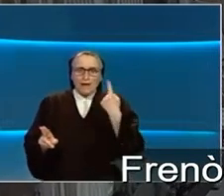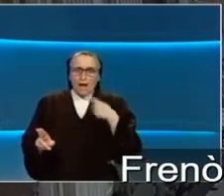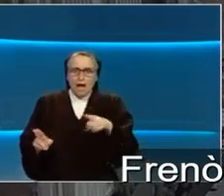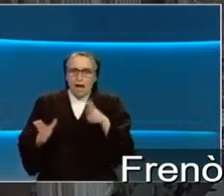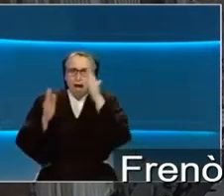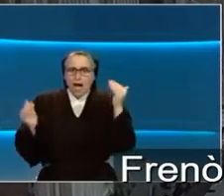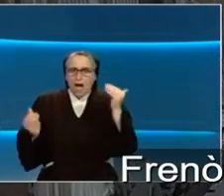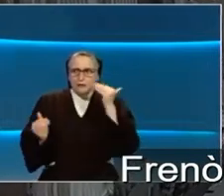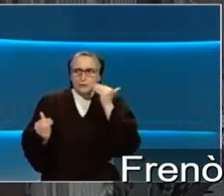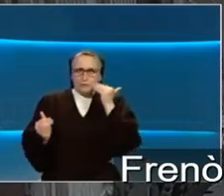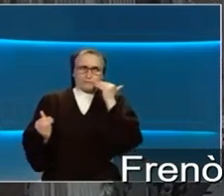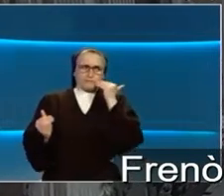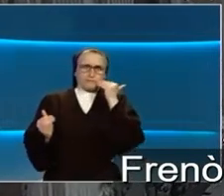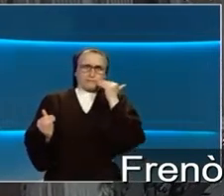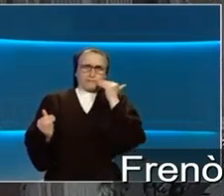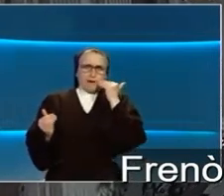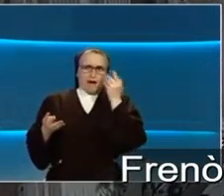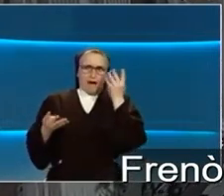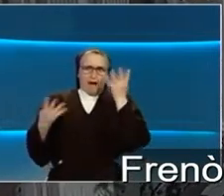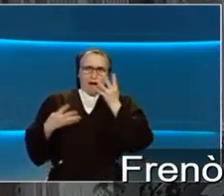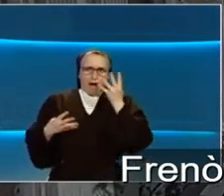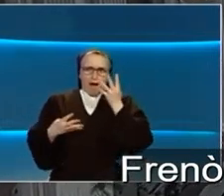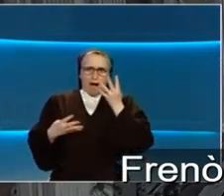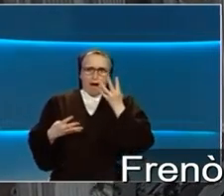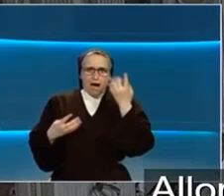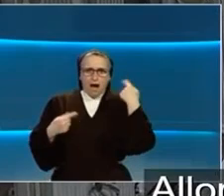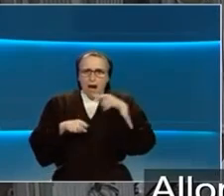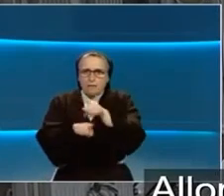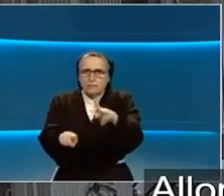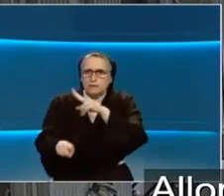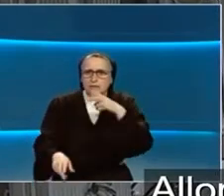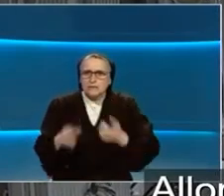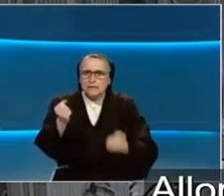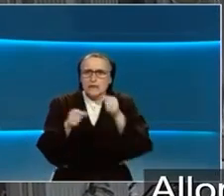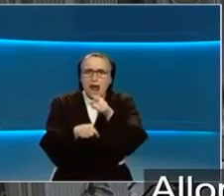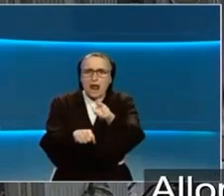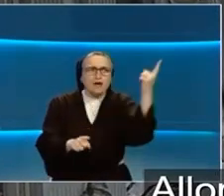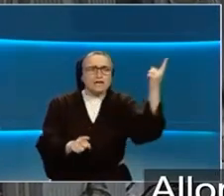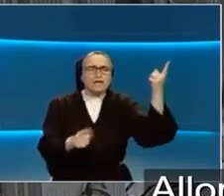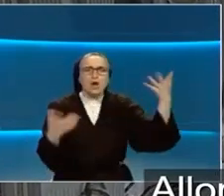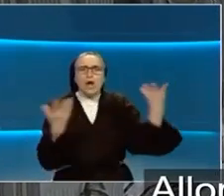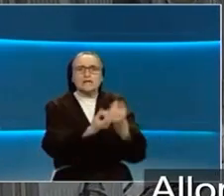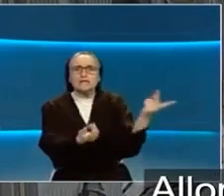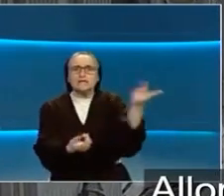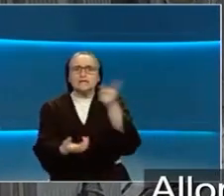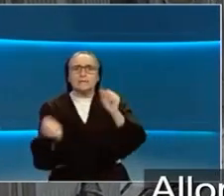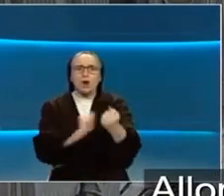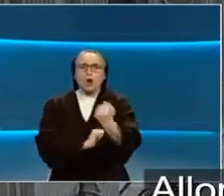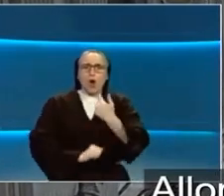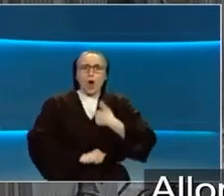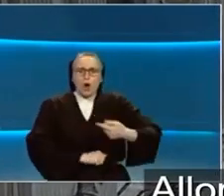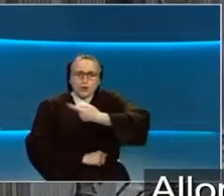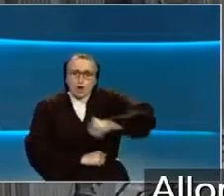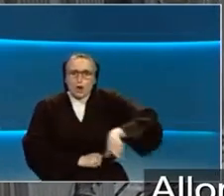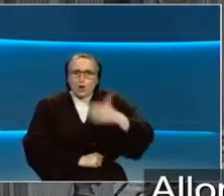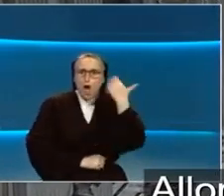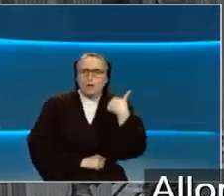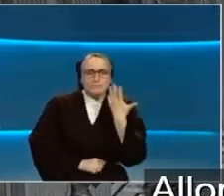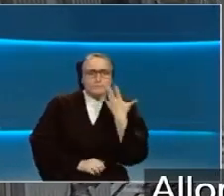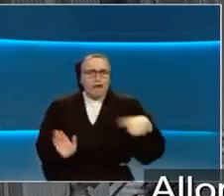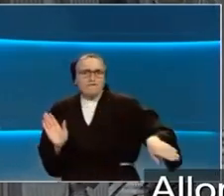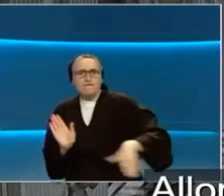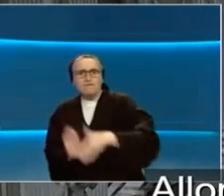Allora gli egiziani dissero: «Fuggiamo di fronte a Israele, perché il Signore combatte per loro contro gli